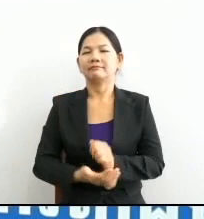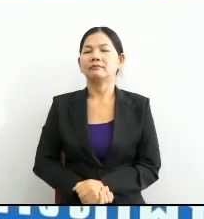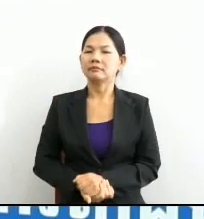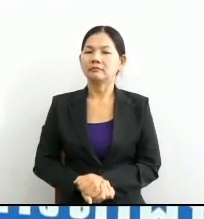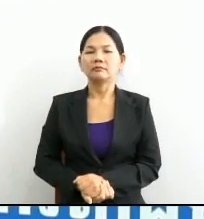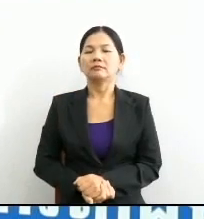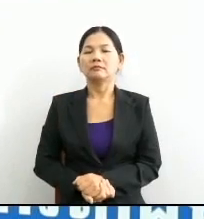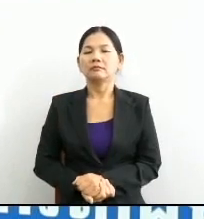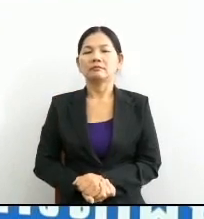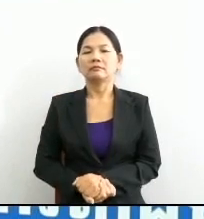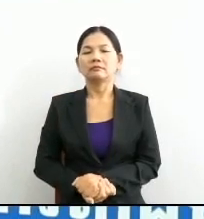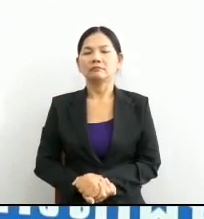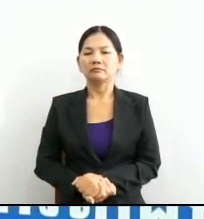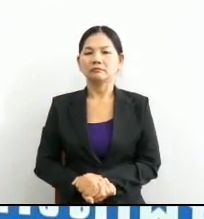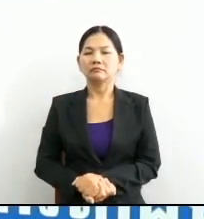Con thấy mấy con.